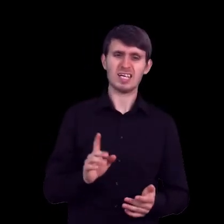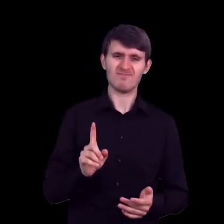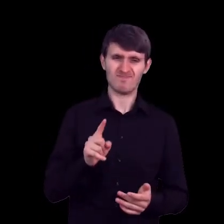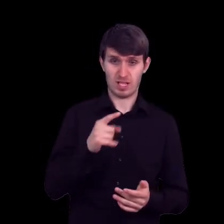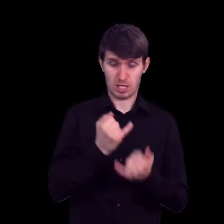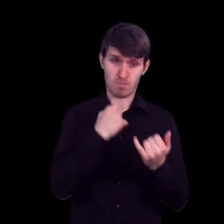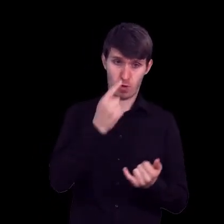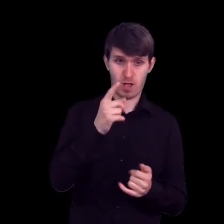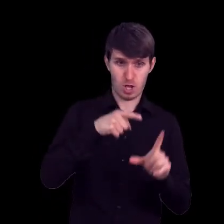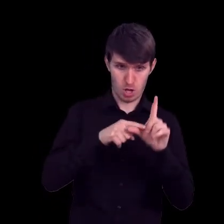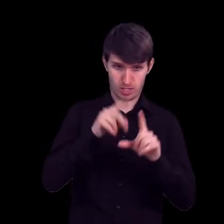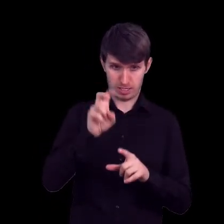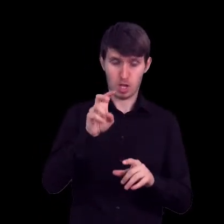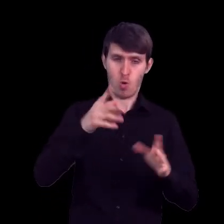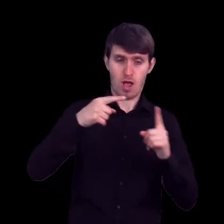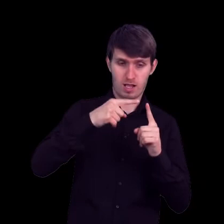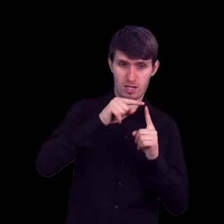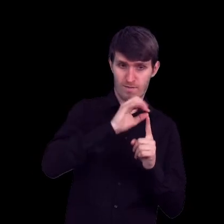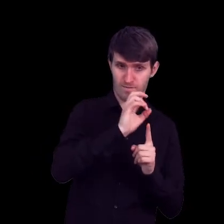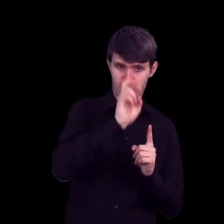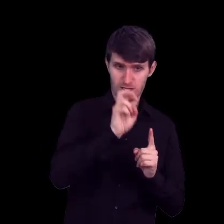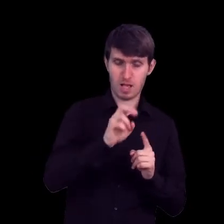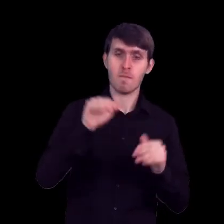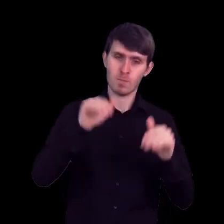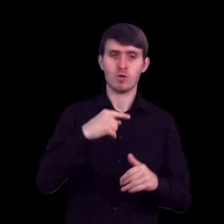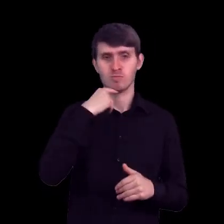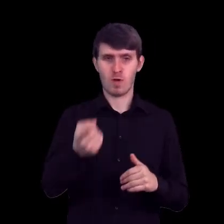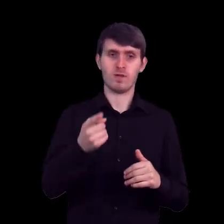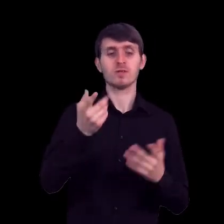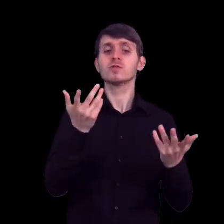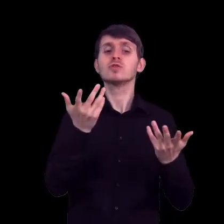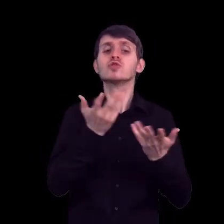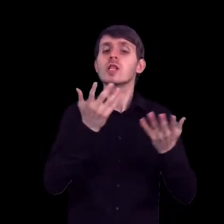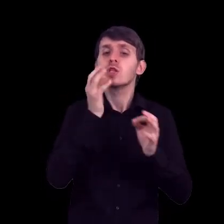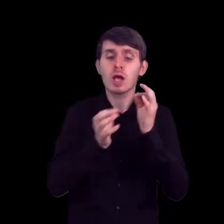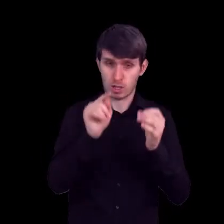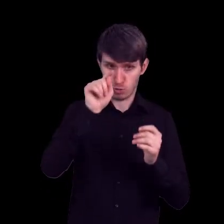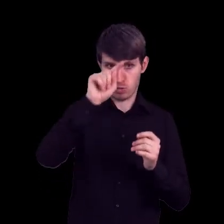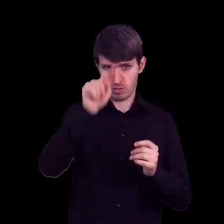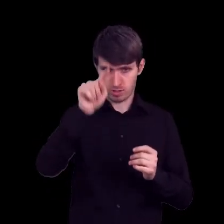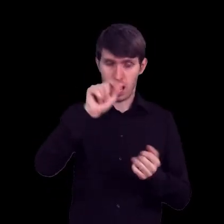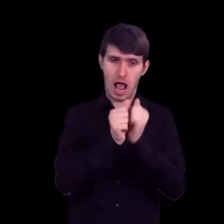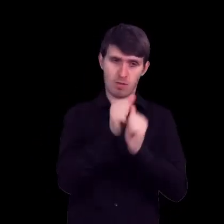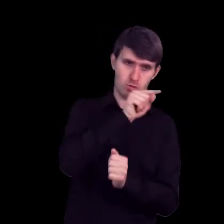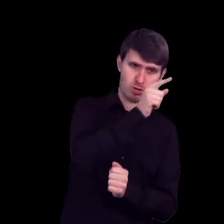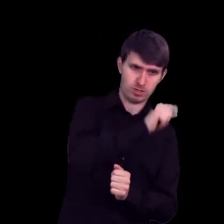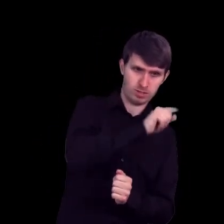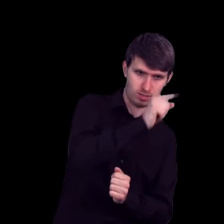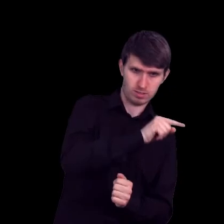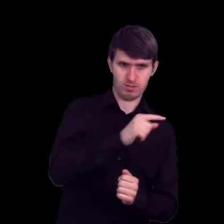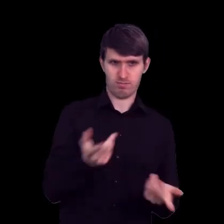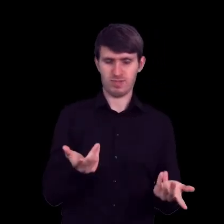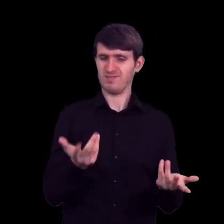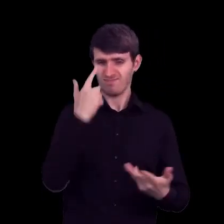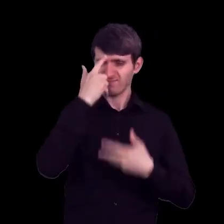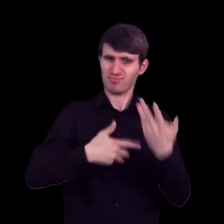Nie, bo gdybyśmy powiedzieli kąt H, czyli kąt o wierzchołku H, to mógłby to być ten kąt. Albo mógłby